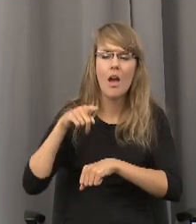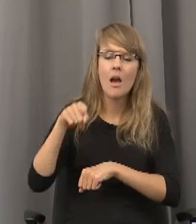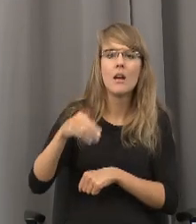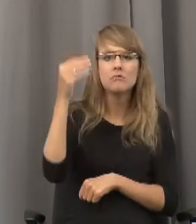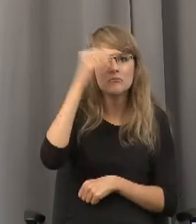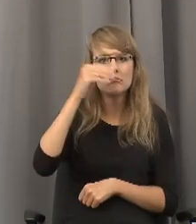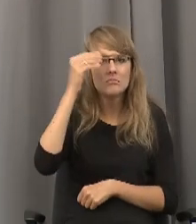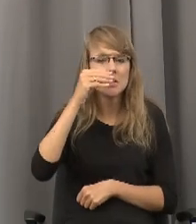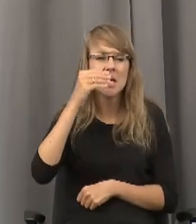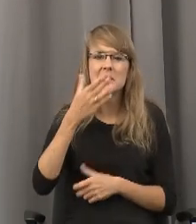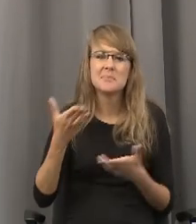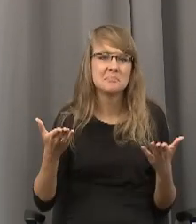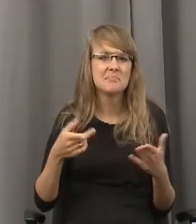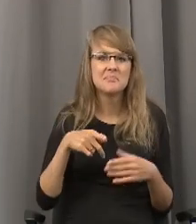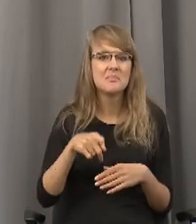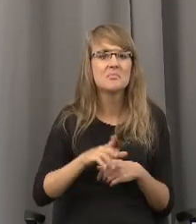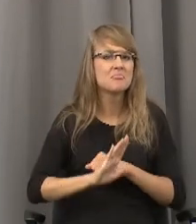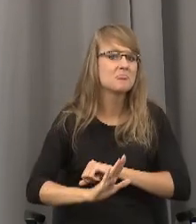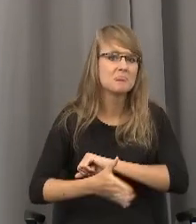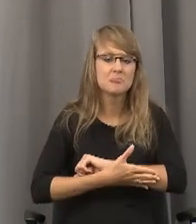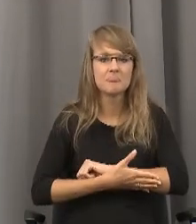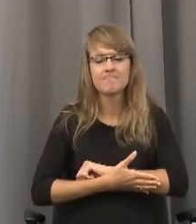oparta nadal o, no powiedziałbym,